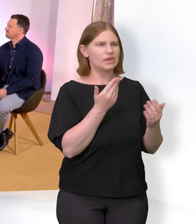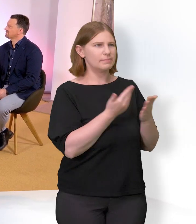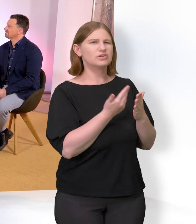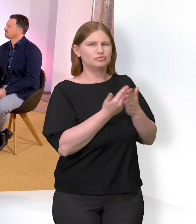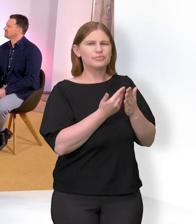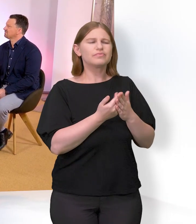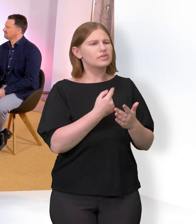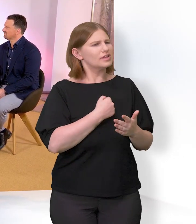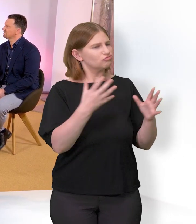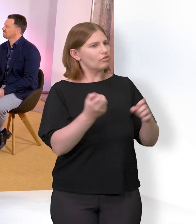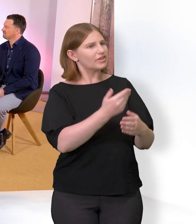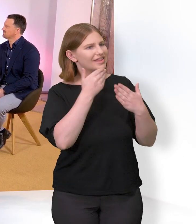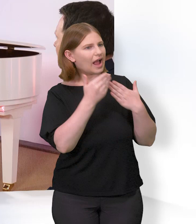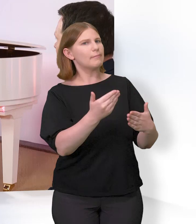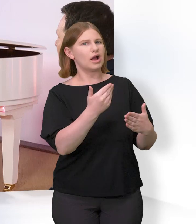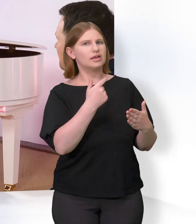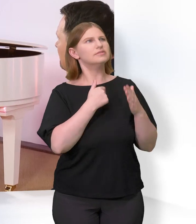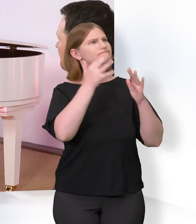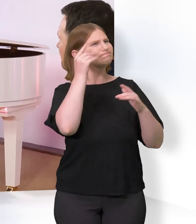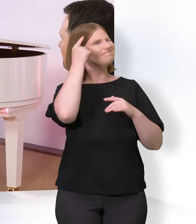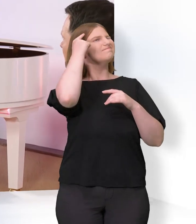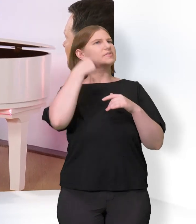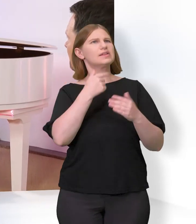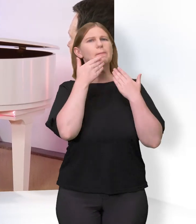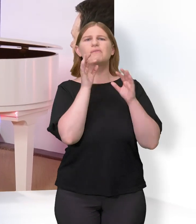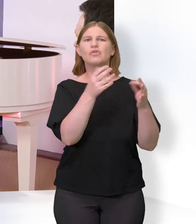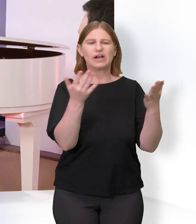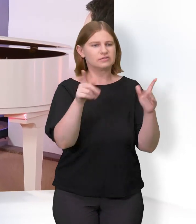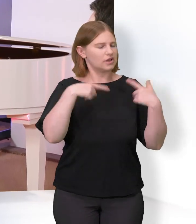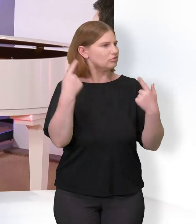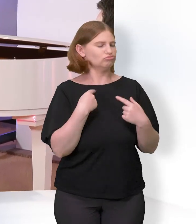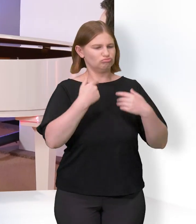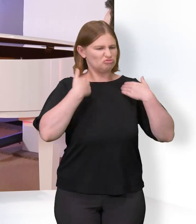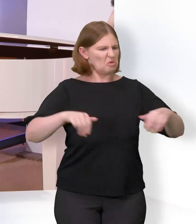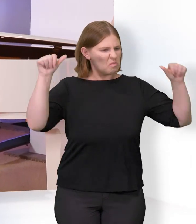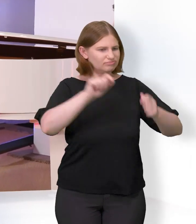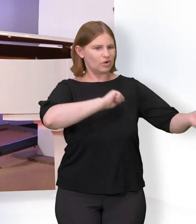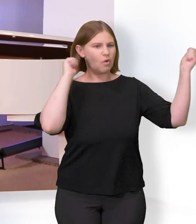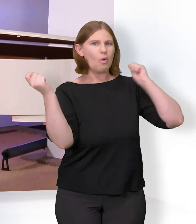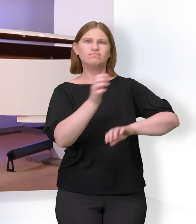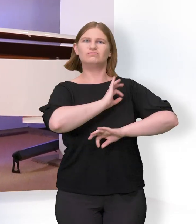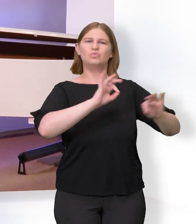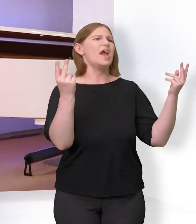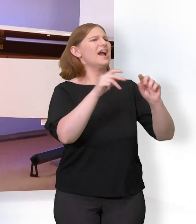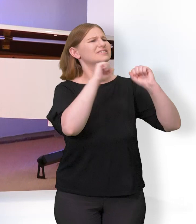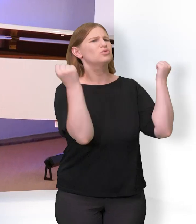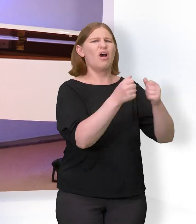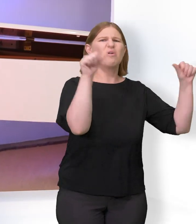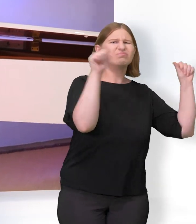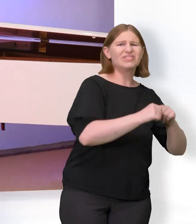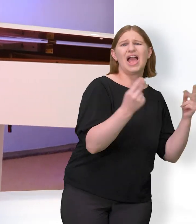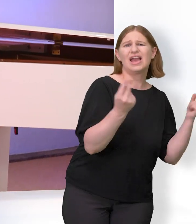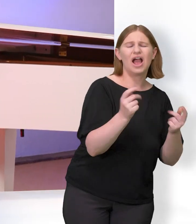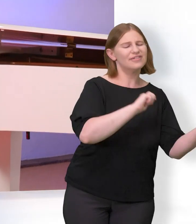ich dankbar bin und mich und drüber nachdenke, wofür ich dankbar bin, geht es mir ja sofort gut, egal wie die Situation gerade ist. Und